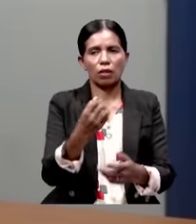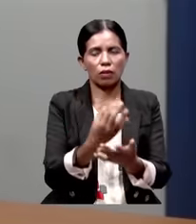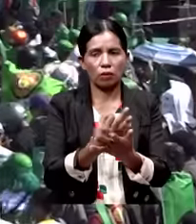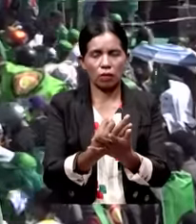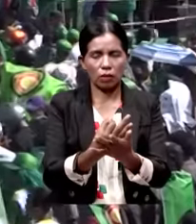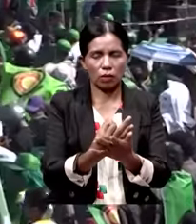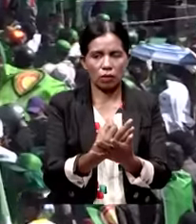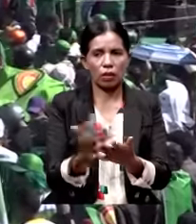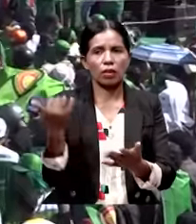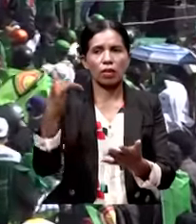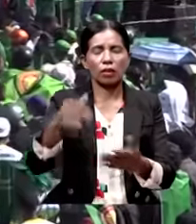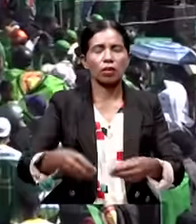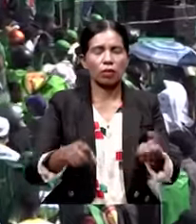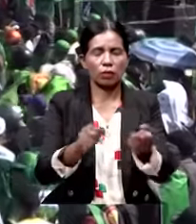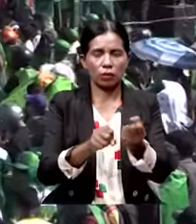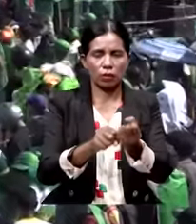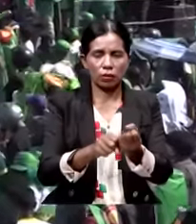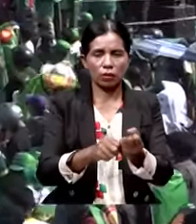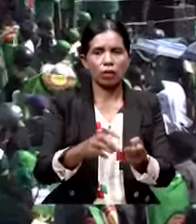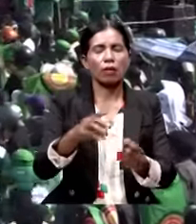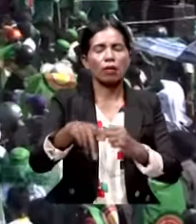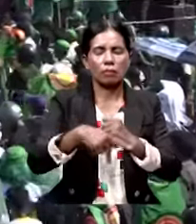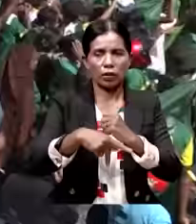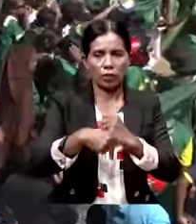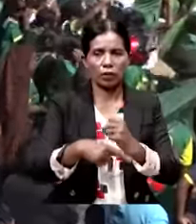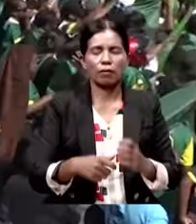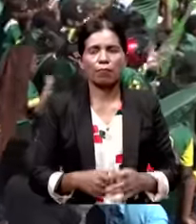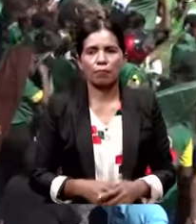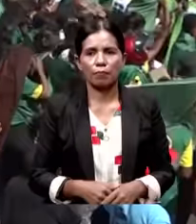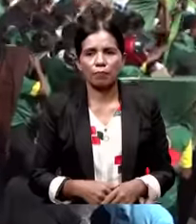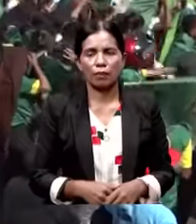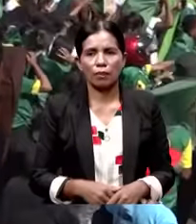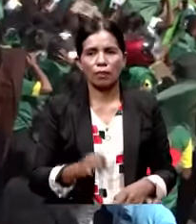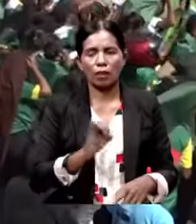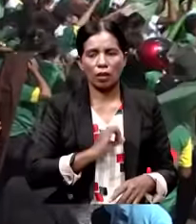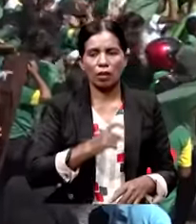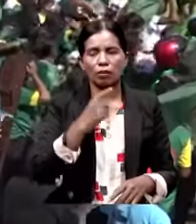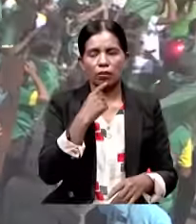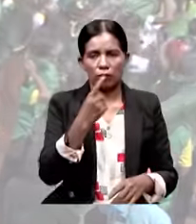mak durante ne sira kontribui ba duni partido hau atu ate dreit